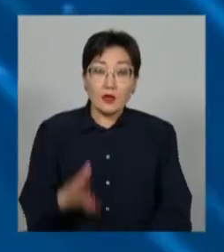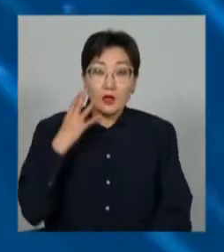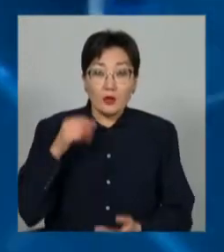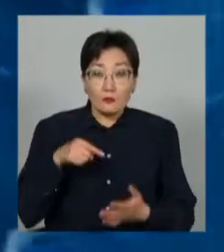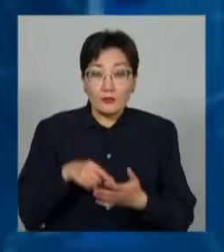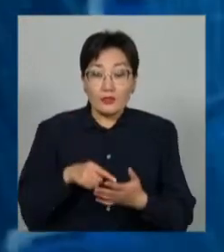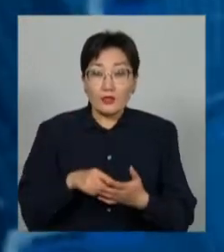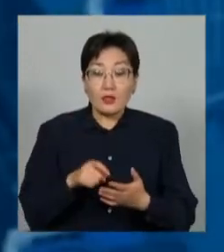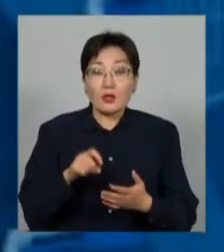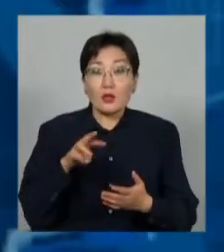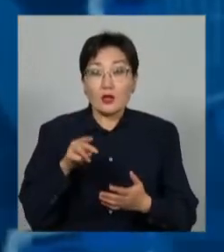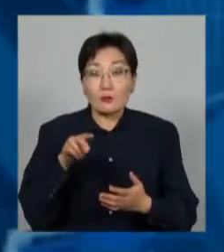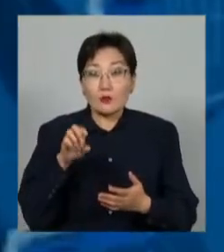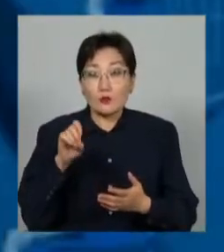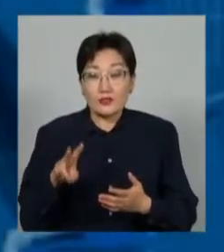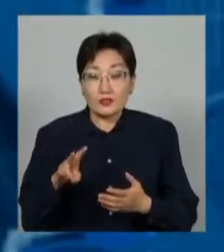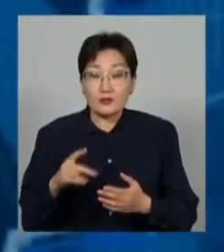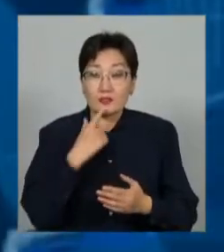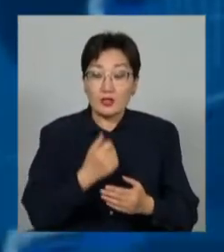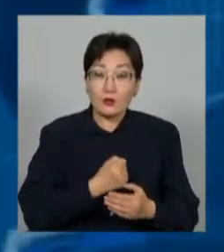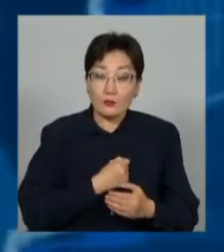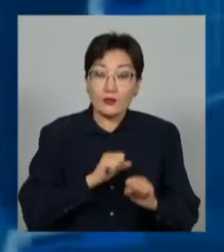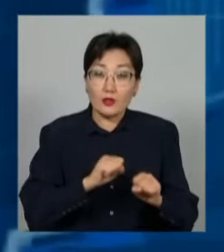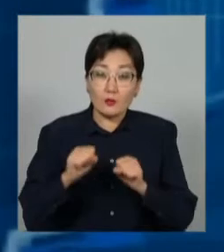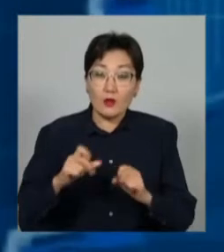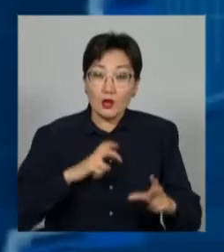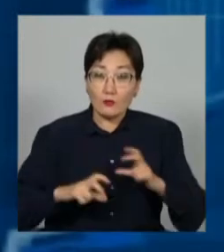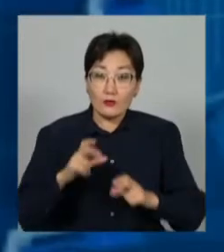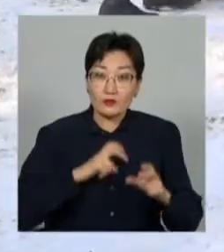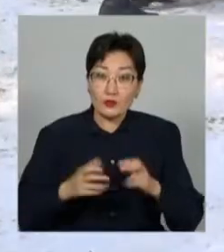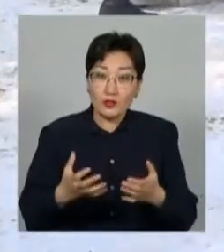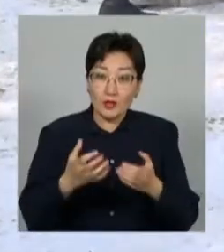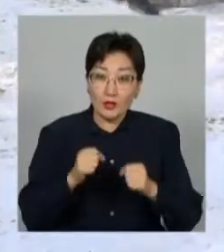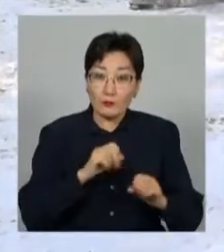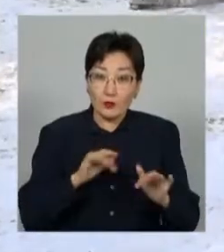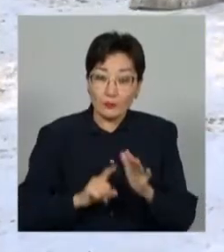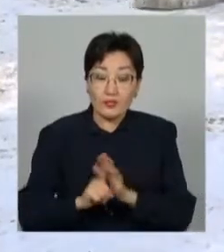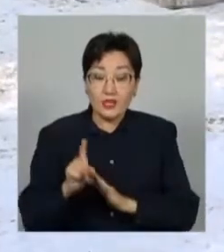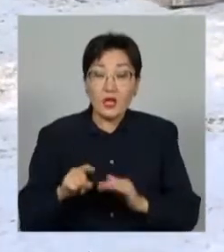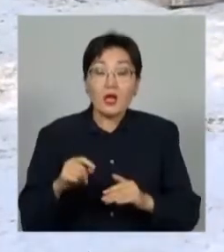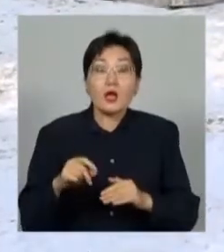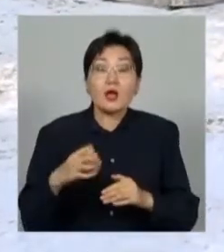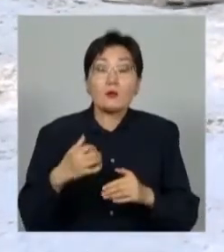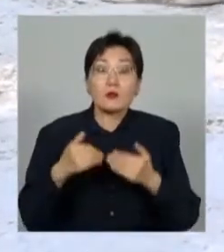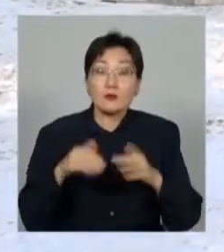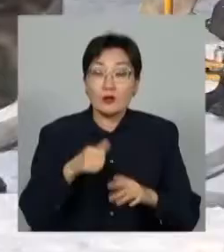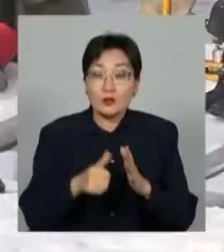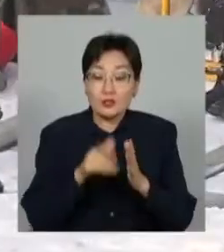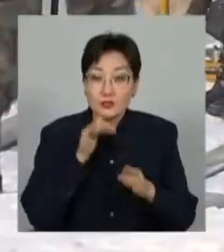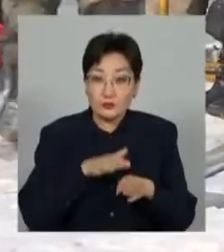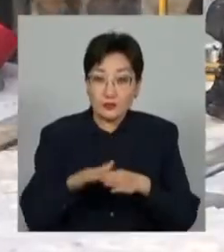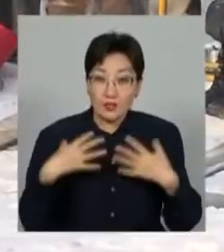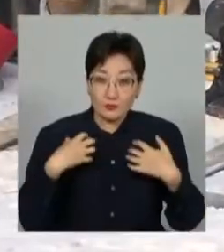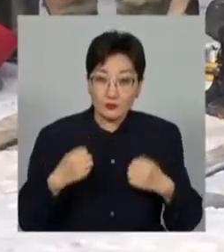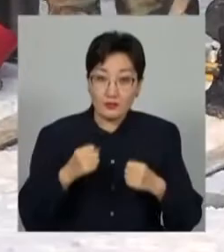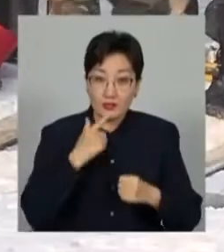Алматыдағы Мәлік Ғабдуллин атындағы Азаматтық қорғау академиясына студенттерді қабылдау басталды. Оқу орнына орта білімі бар, 16 жасқа толған және